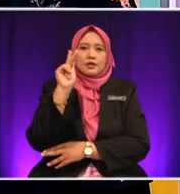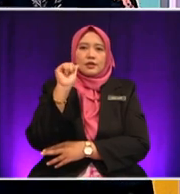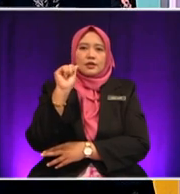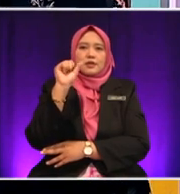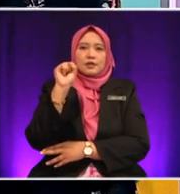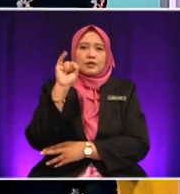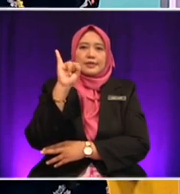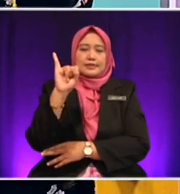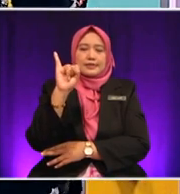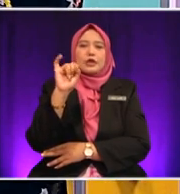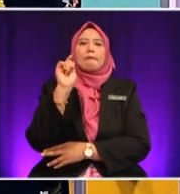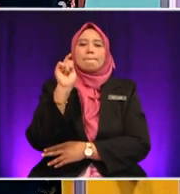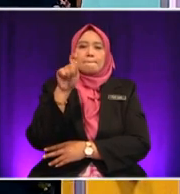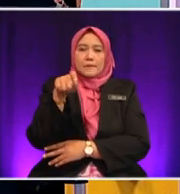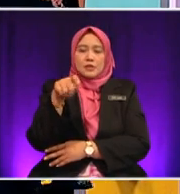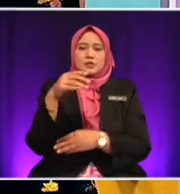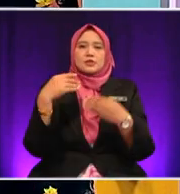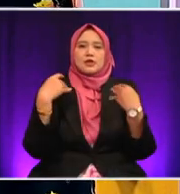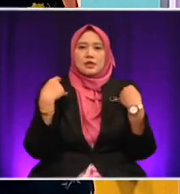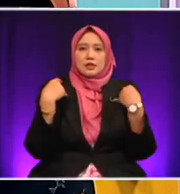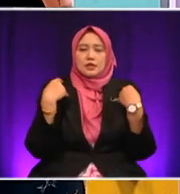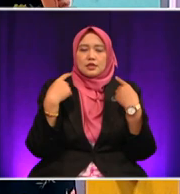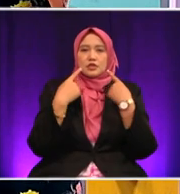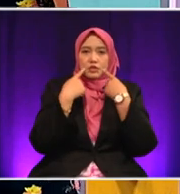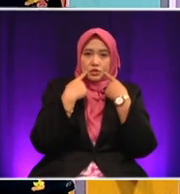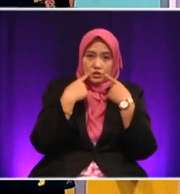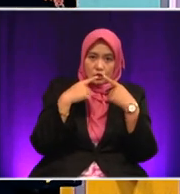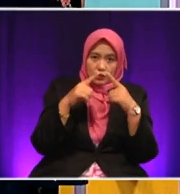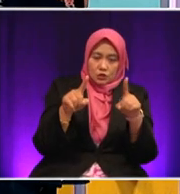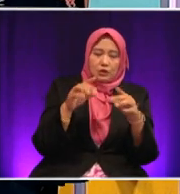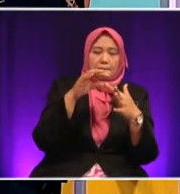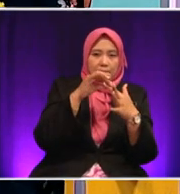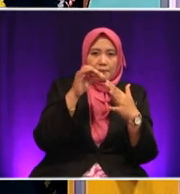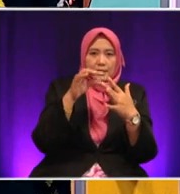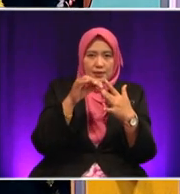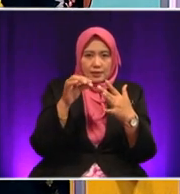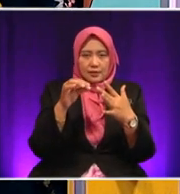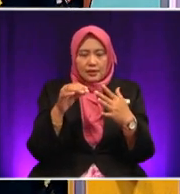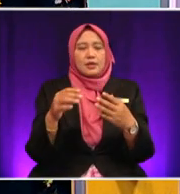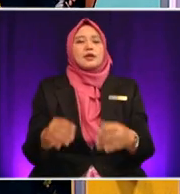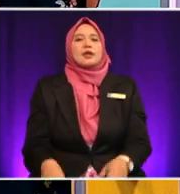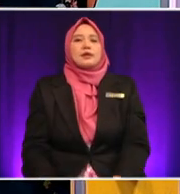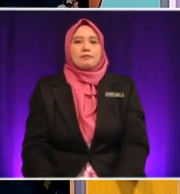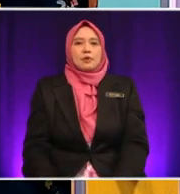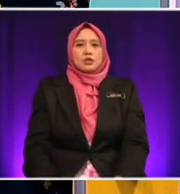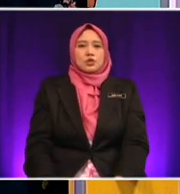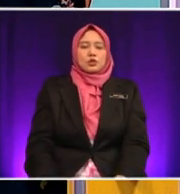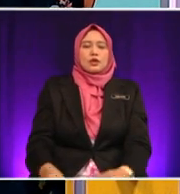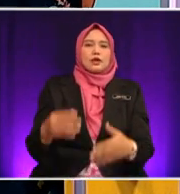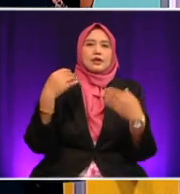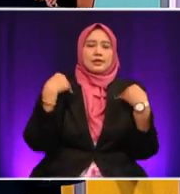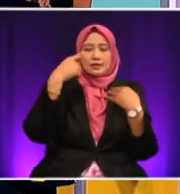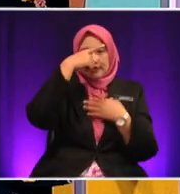jangan jawab macam itu Ya kita kena Jawa ada penumbuhan undang-undang cybers menyebabkan menyebabkan